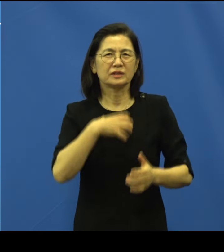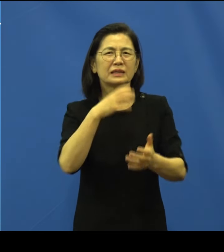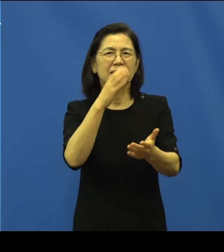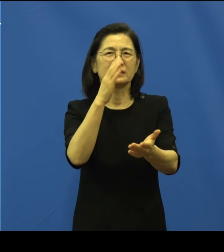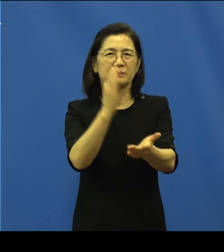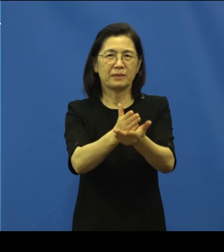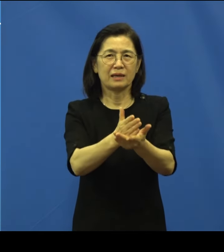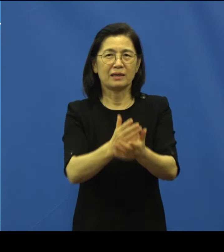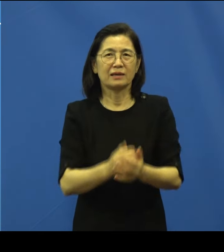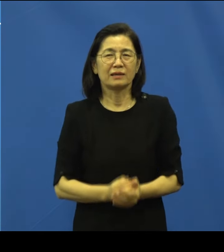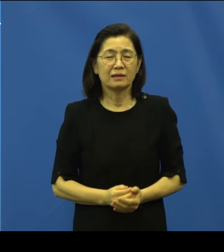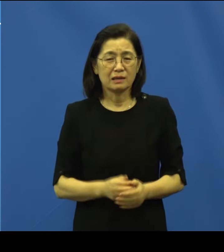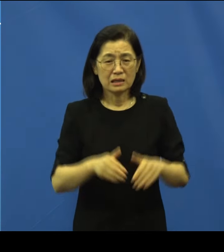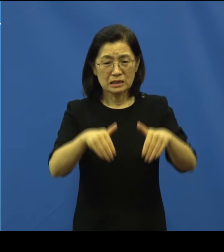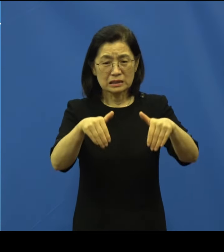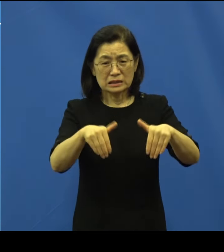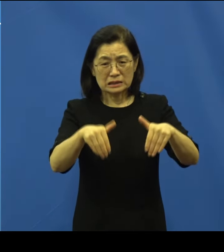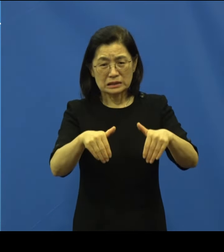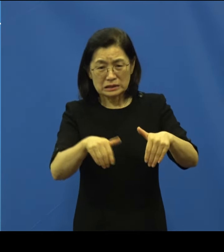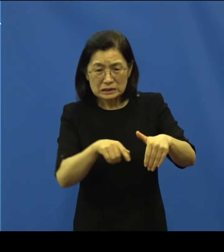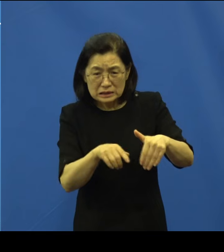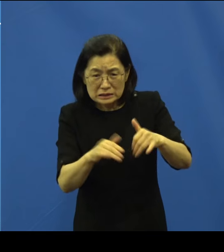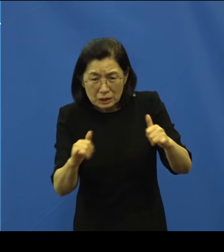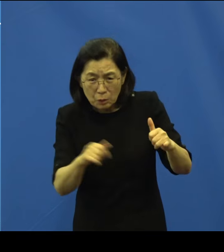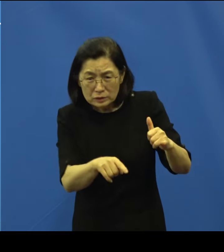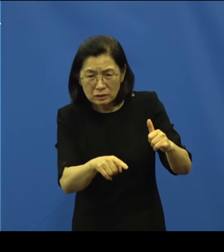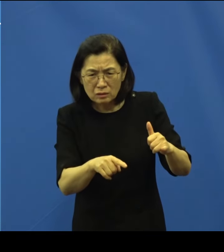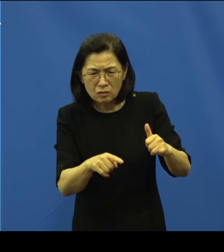사환이 무슨 말인지 못 알아들었어요.